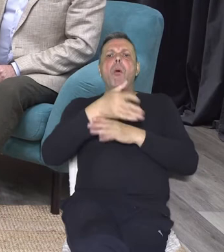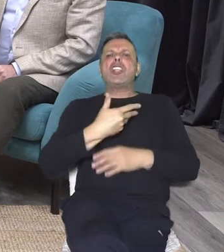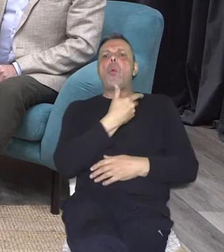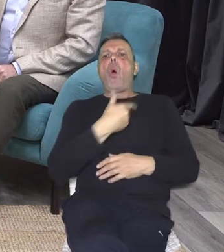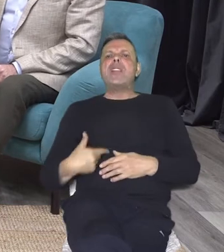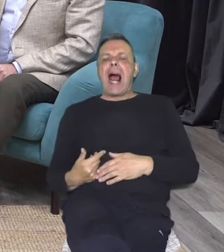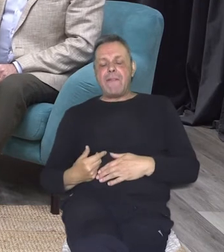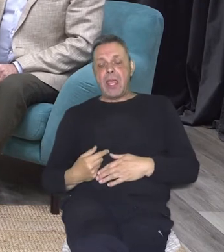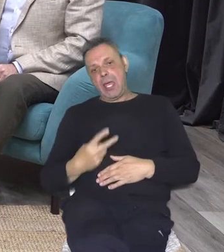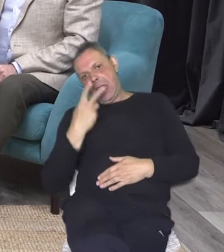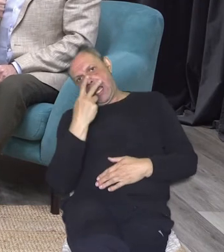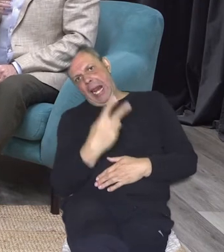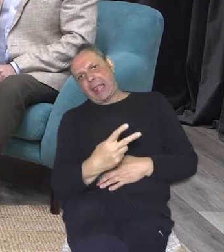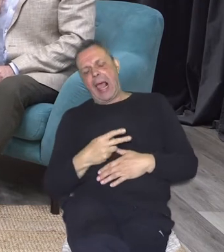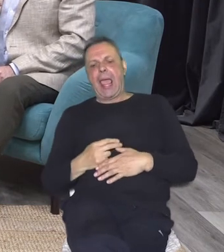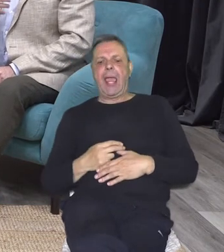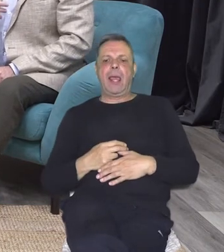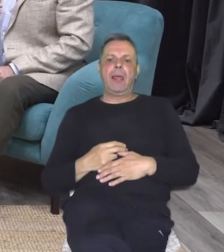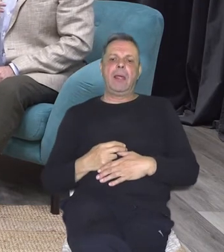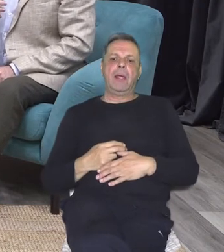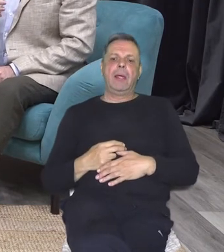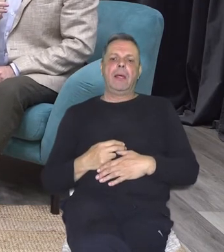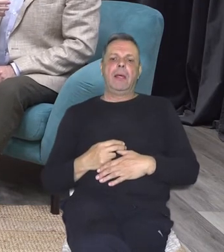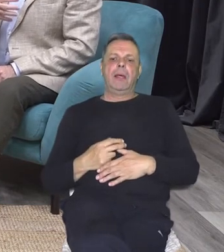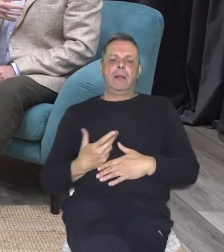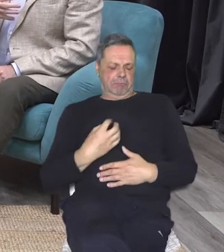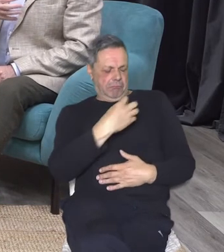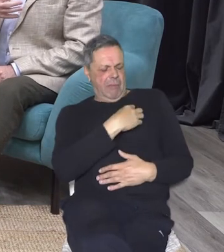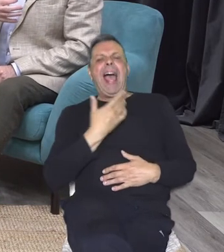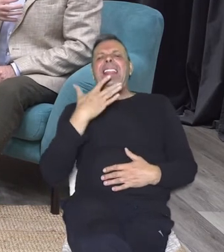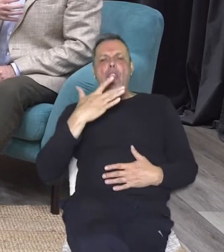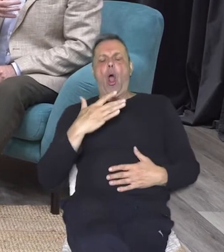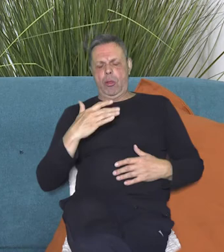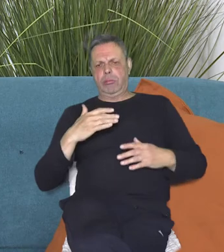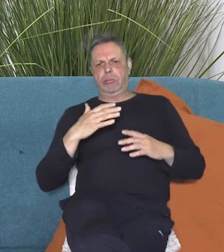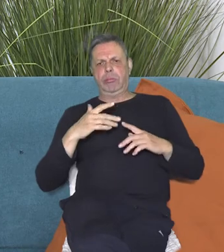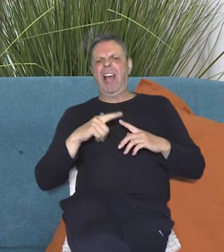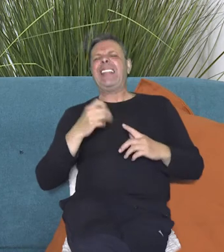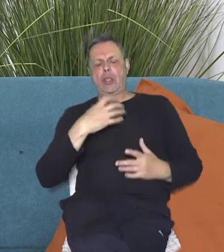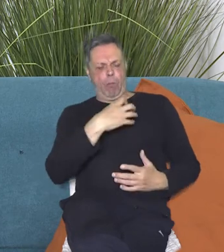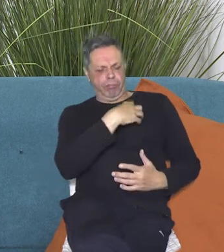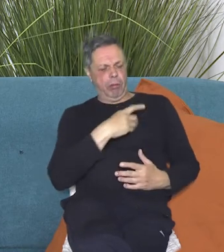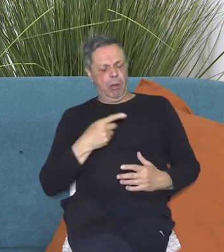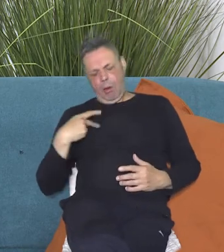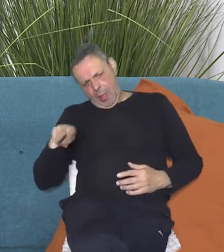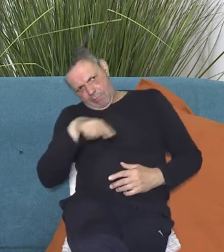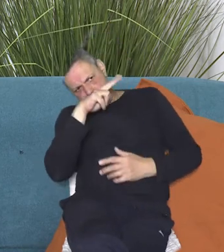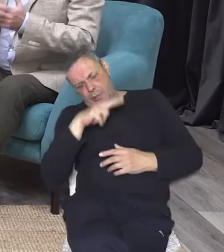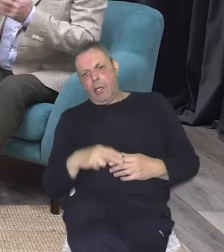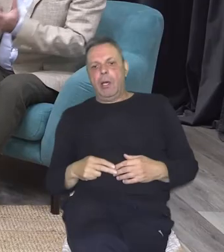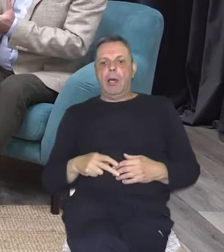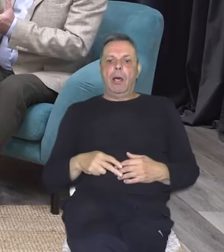je u posjeti Jugoslaviji i onda gledala neki orden koji što je Tito imao. To je bilo tako nešto